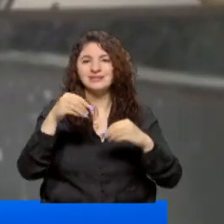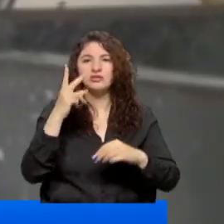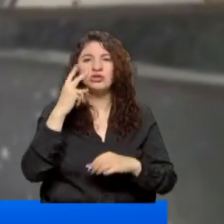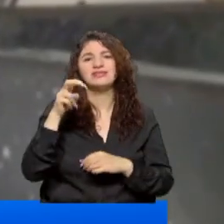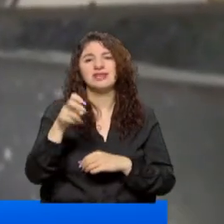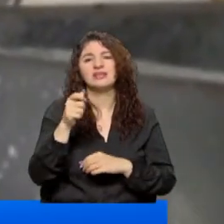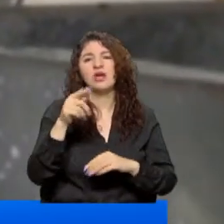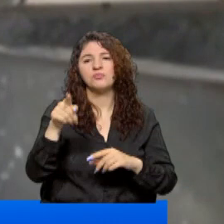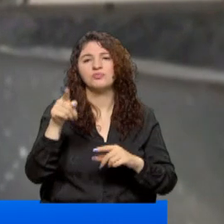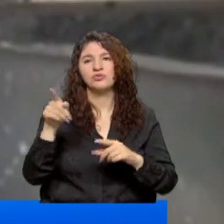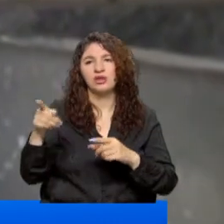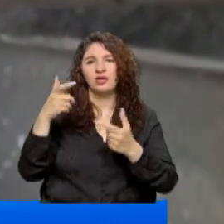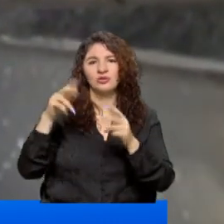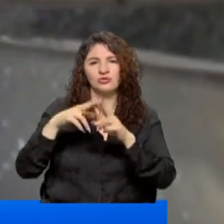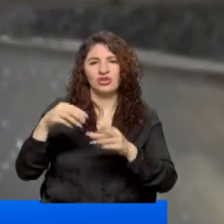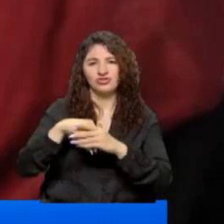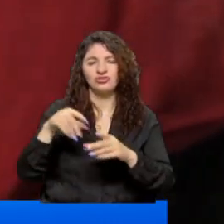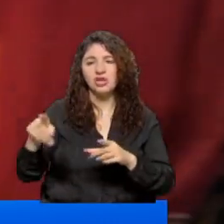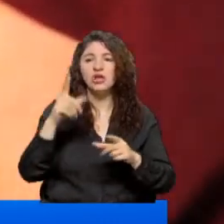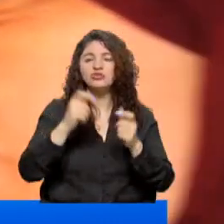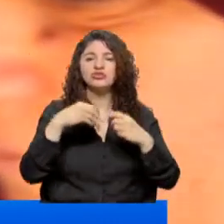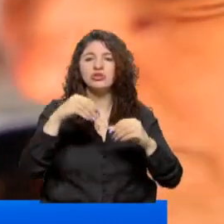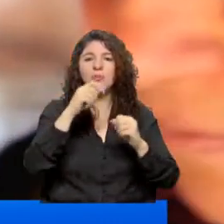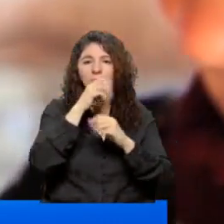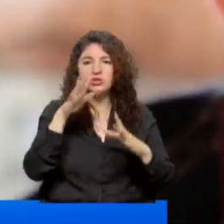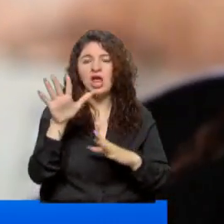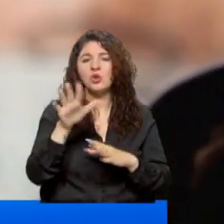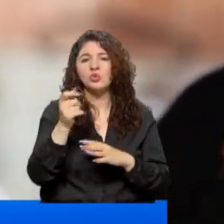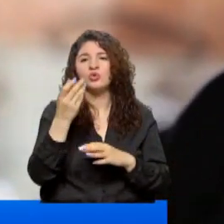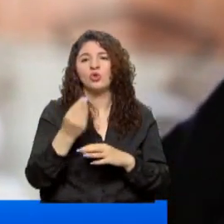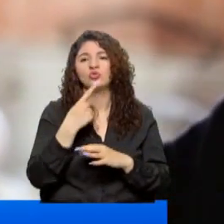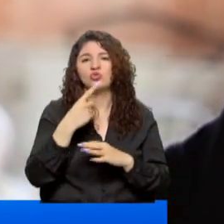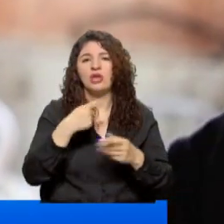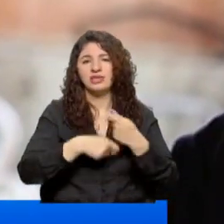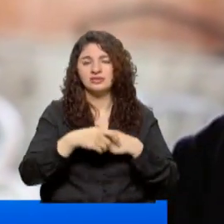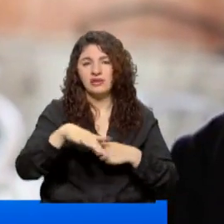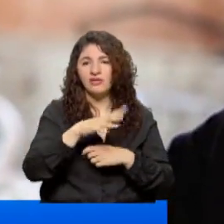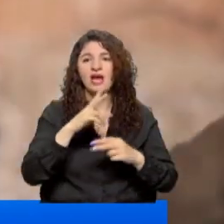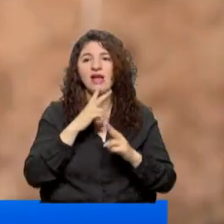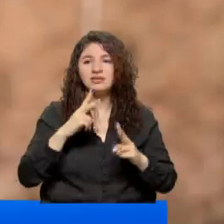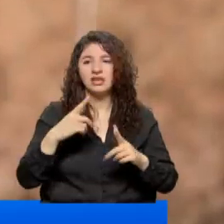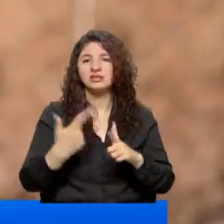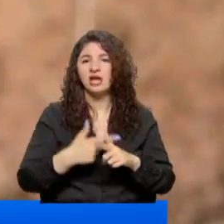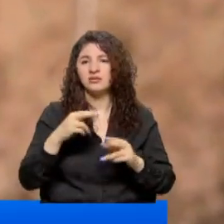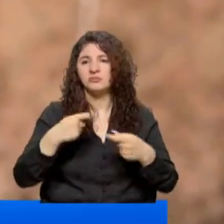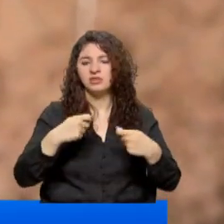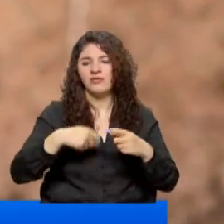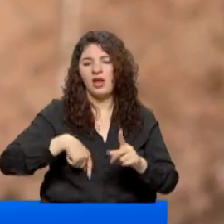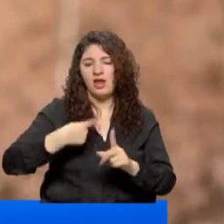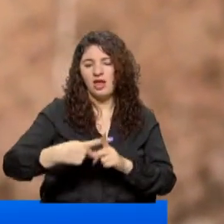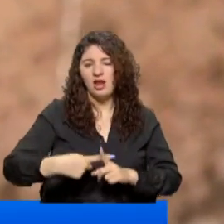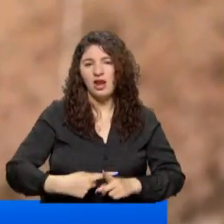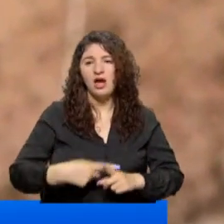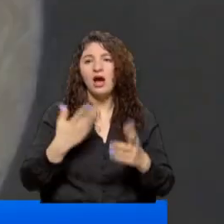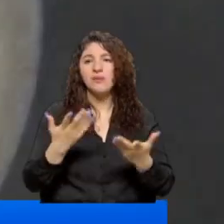satış fiyatı 8 lira bu mandırada sütü satarken kullandığı poşetin 50 kuruş olduğunu söylüyor esnaf elektrik Kira gibi masrafları